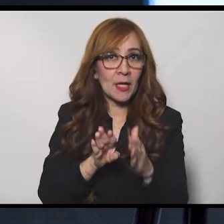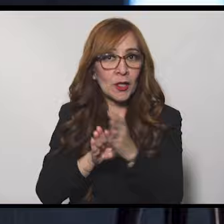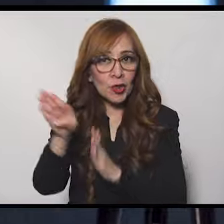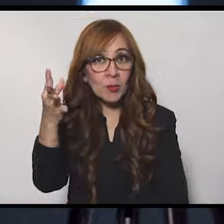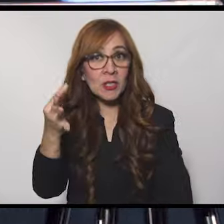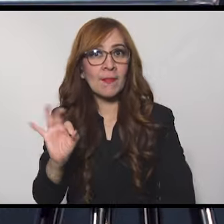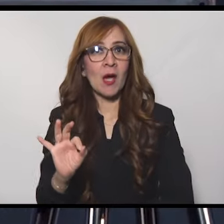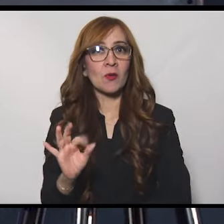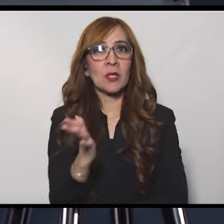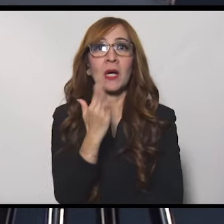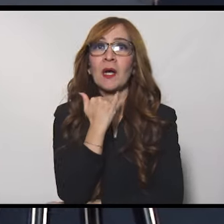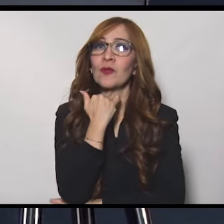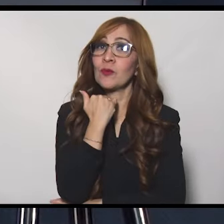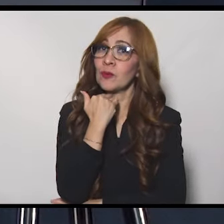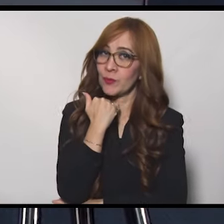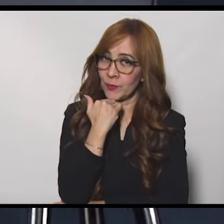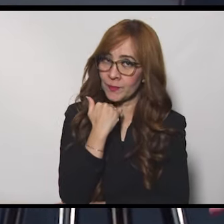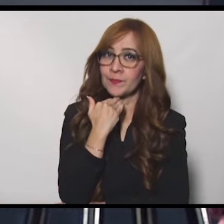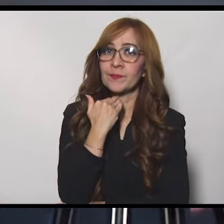second.